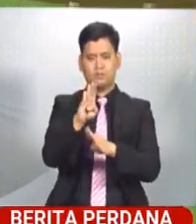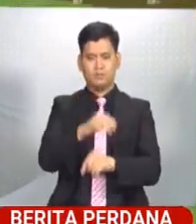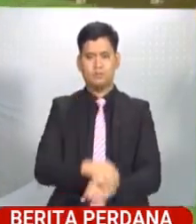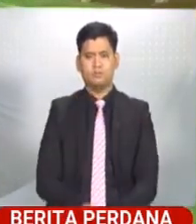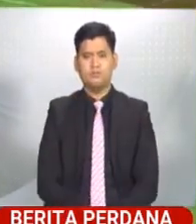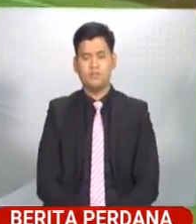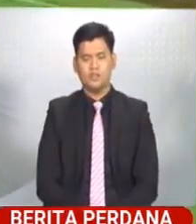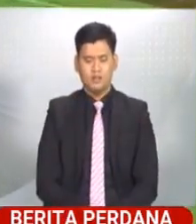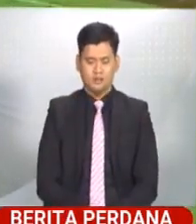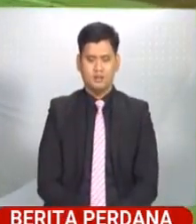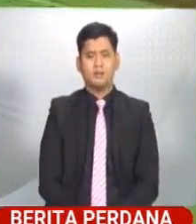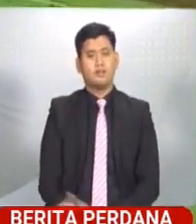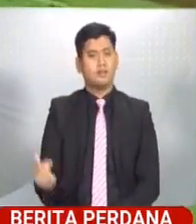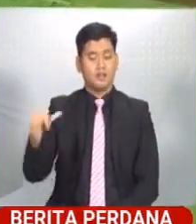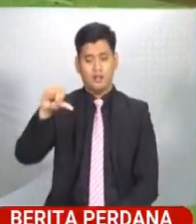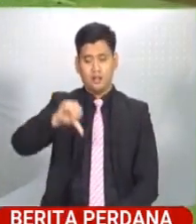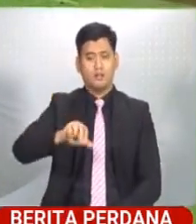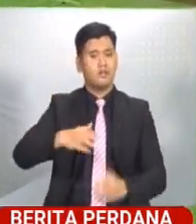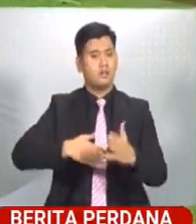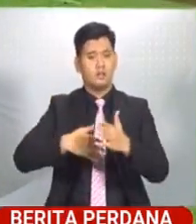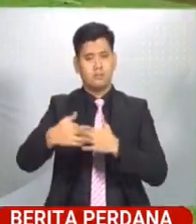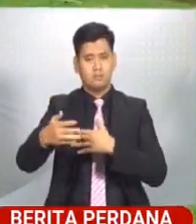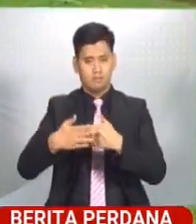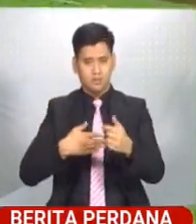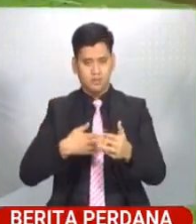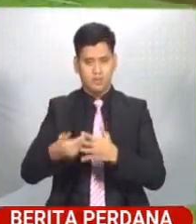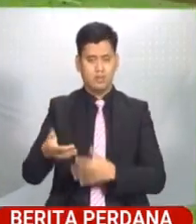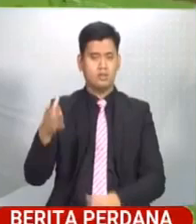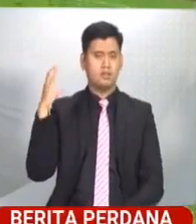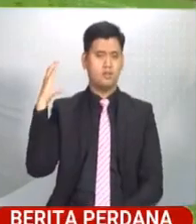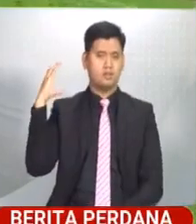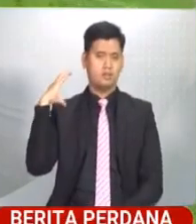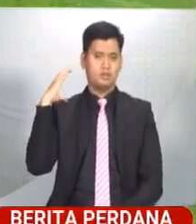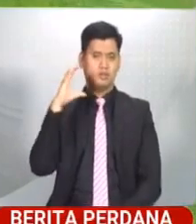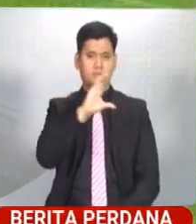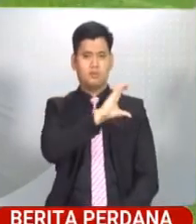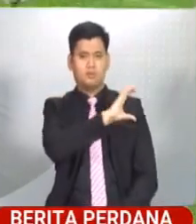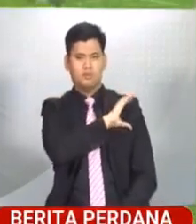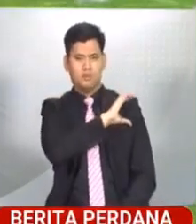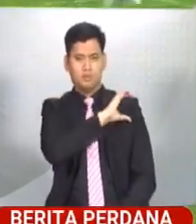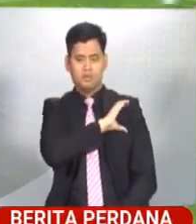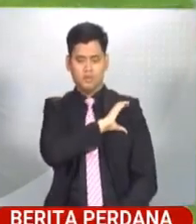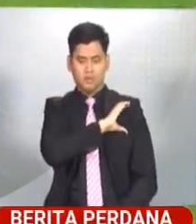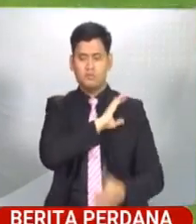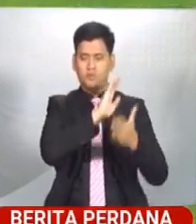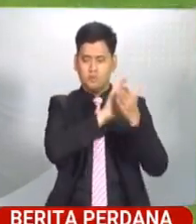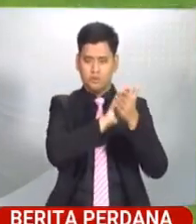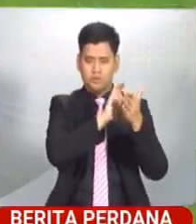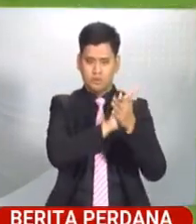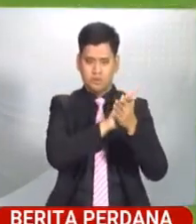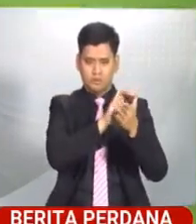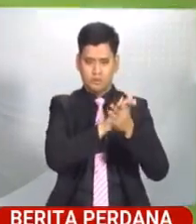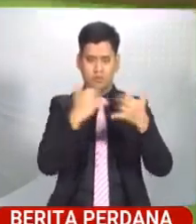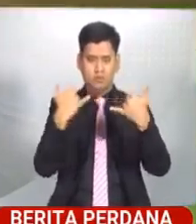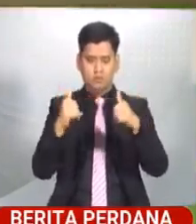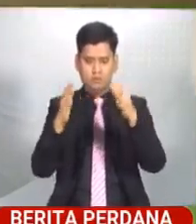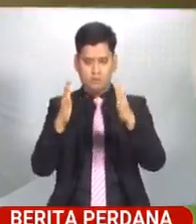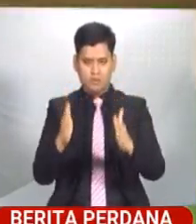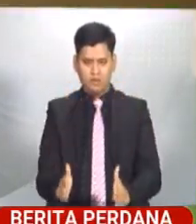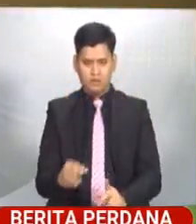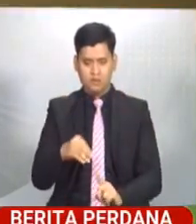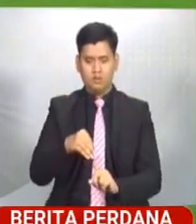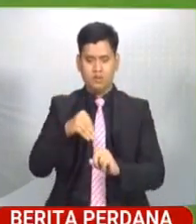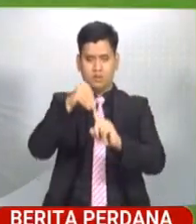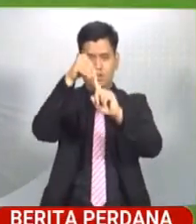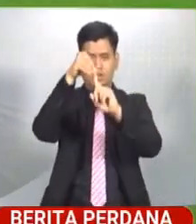Sementara itu, meskipun tewas, Ketua Jurulatih PDRM Muhammad Ishak Kunju Muhammad tetap memuji persembahan anak buahnya, terutama barisan pertahanan berjaya